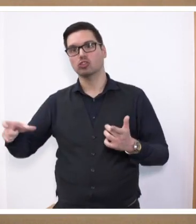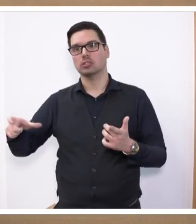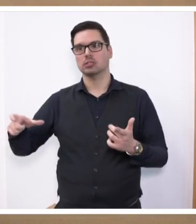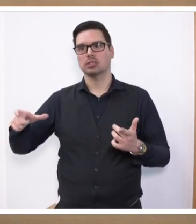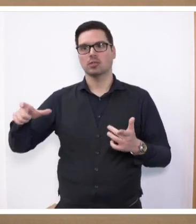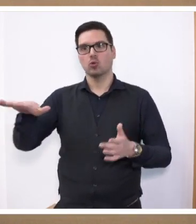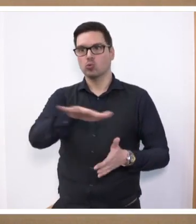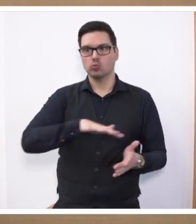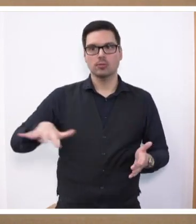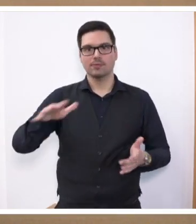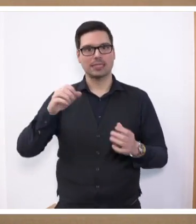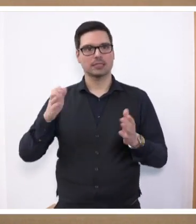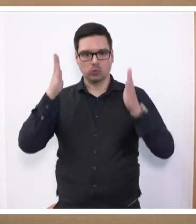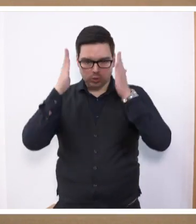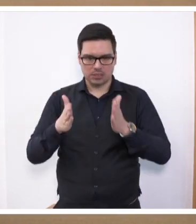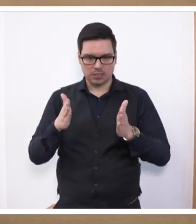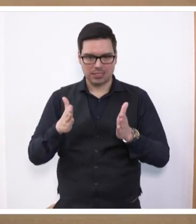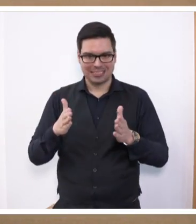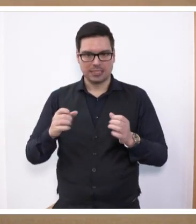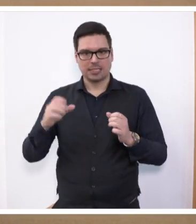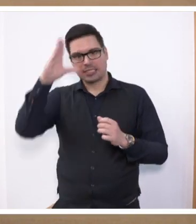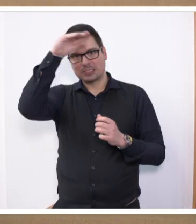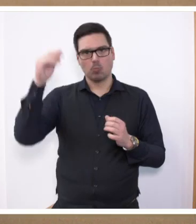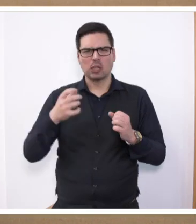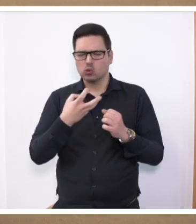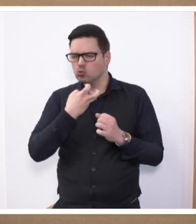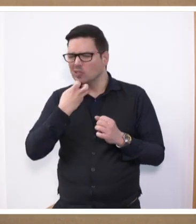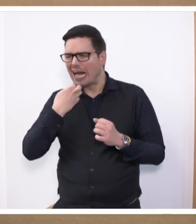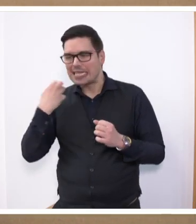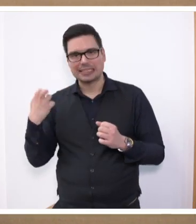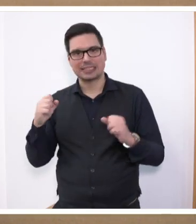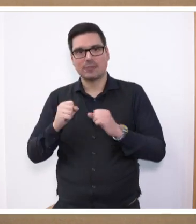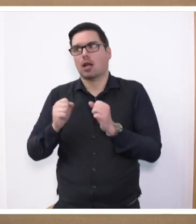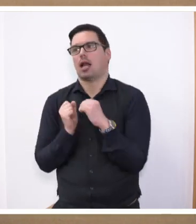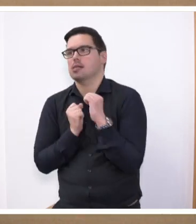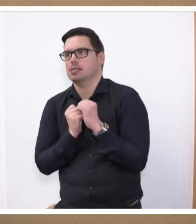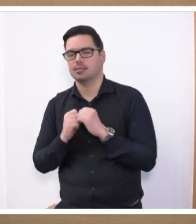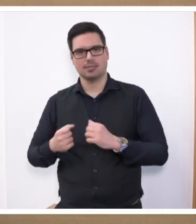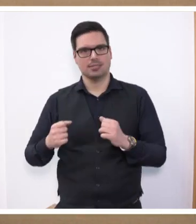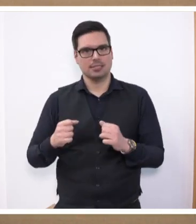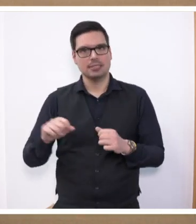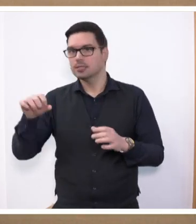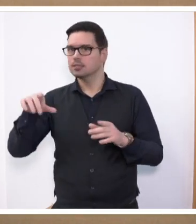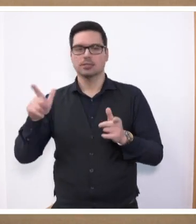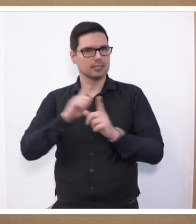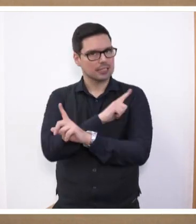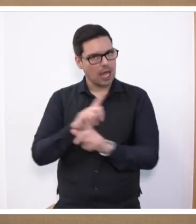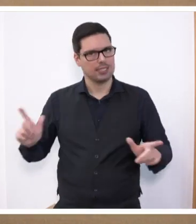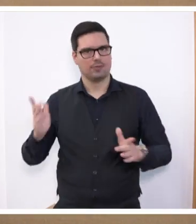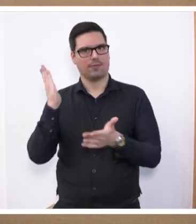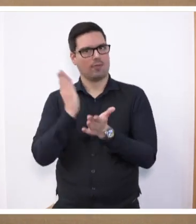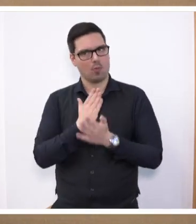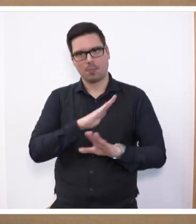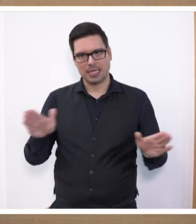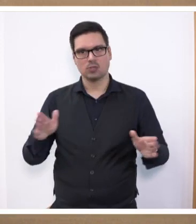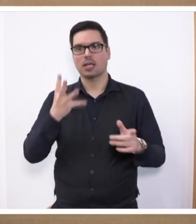können, in dem es im Sommer viel zu heiß und im Winter viel zu kalt ist? Wir wollen das nicht weiter hinnehmen und mit dem Schulbauprogramm